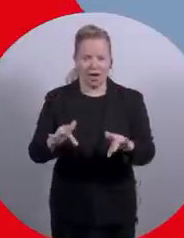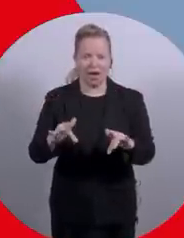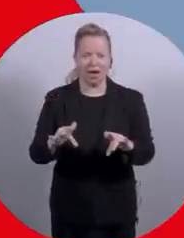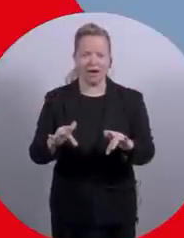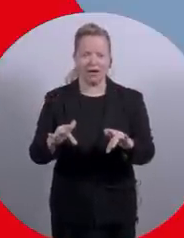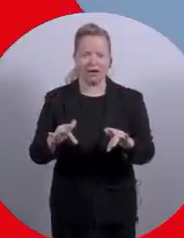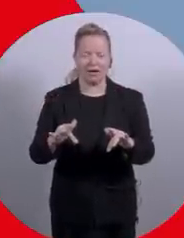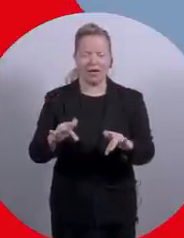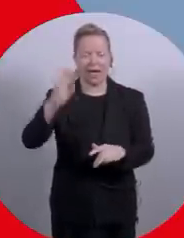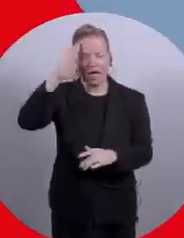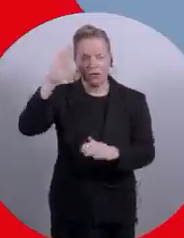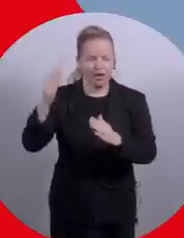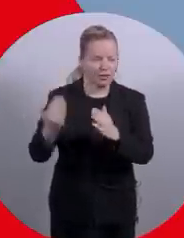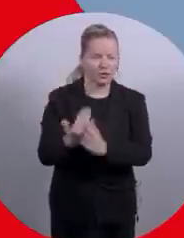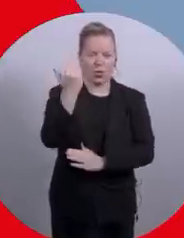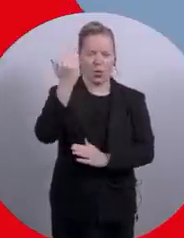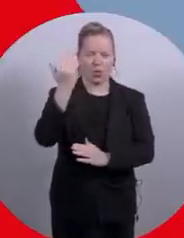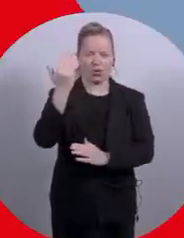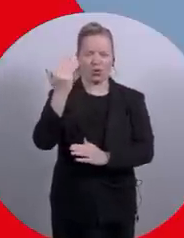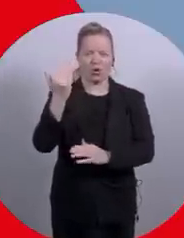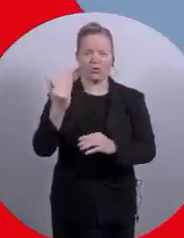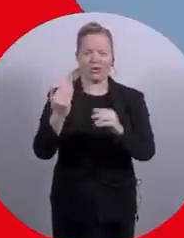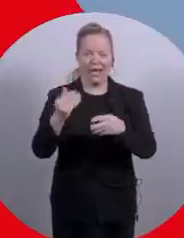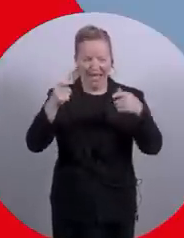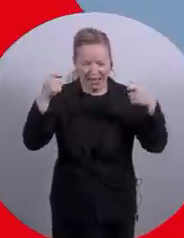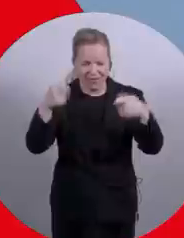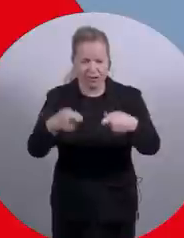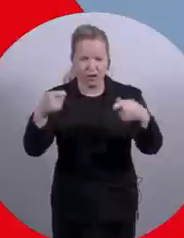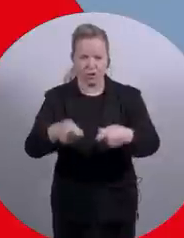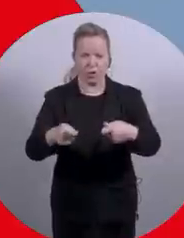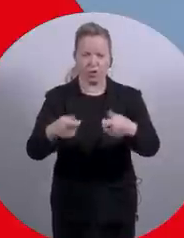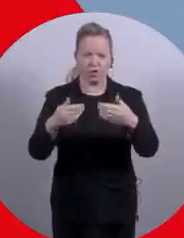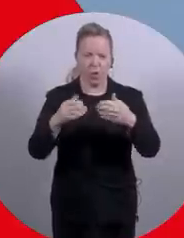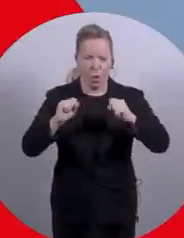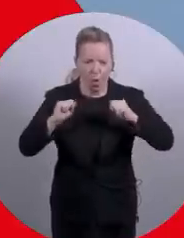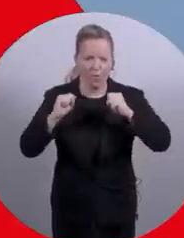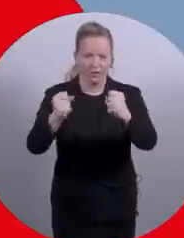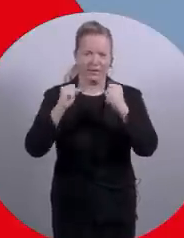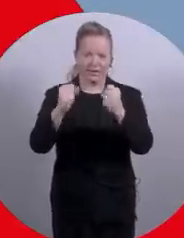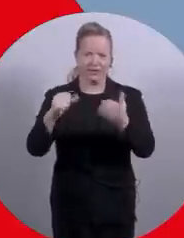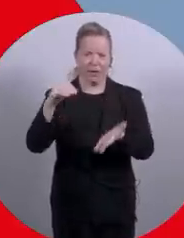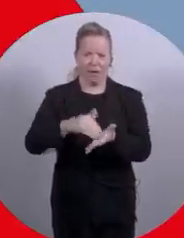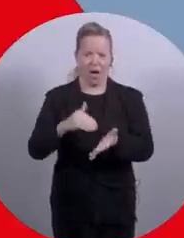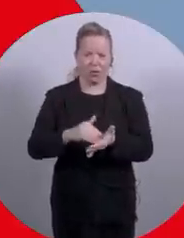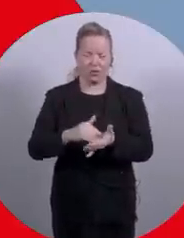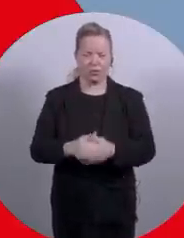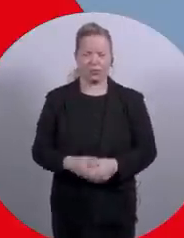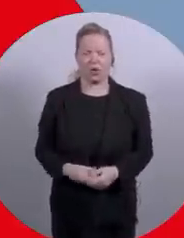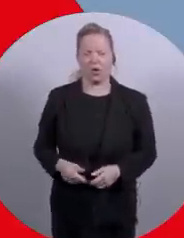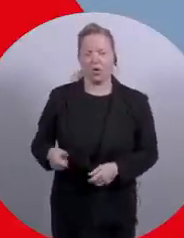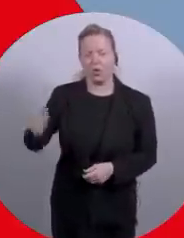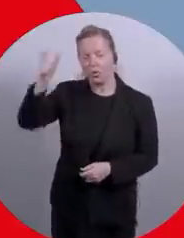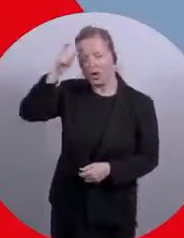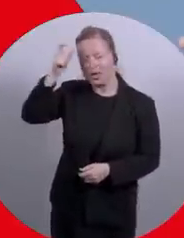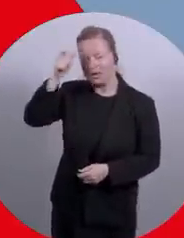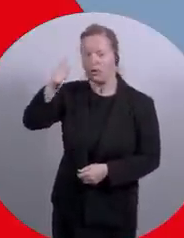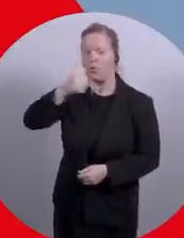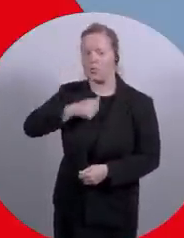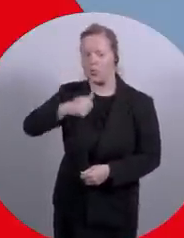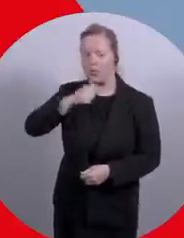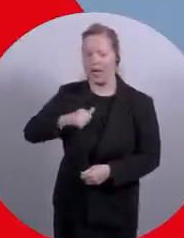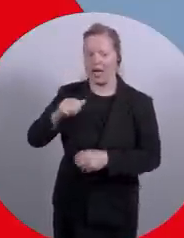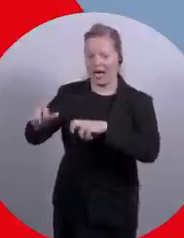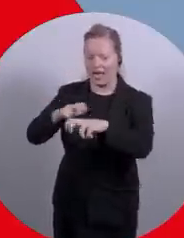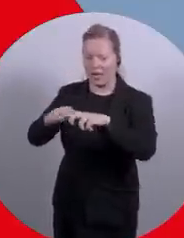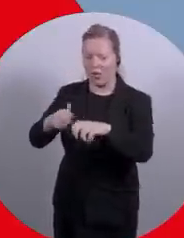innovations- und eine investitionsoffensive benötigen all das was die türkis-grüne Regierung in den letzten